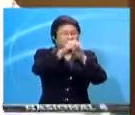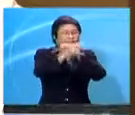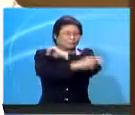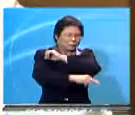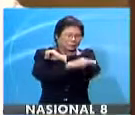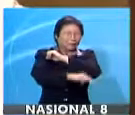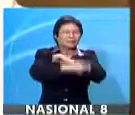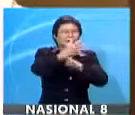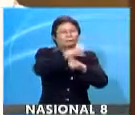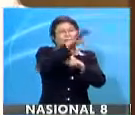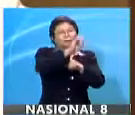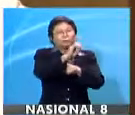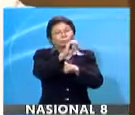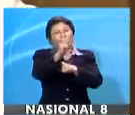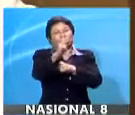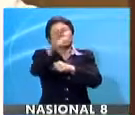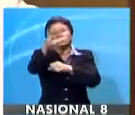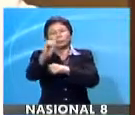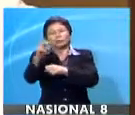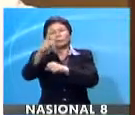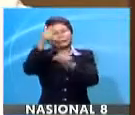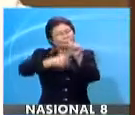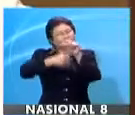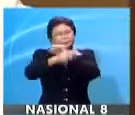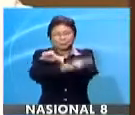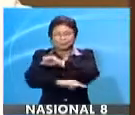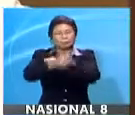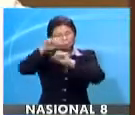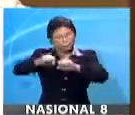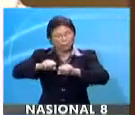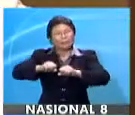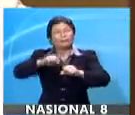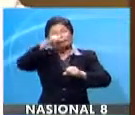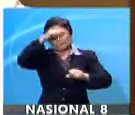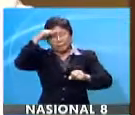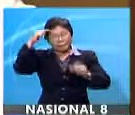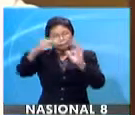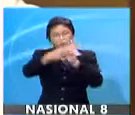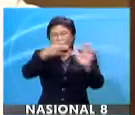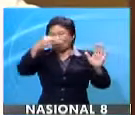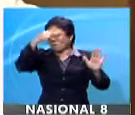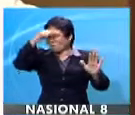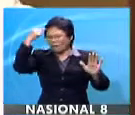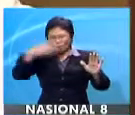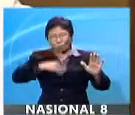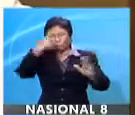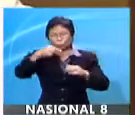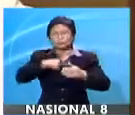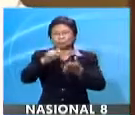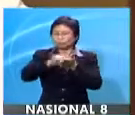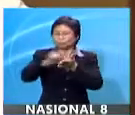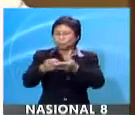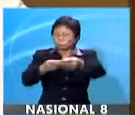4 tahun mendapat 200.000 kalau itu benar-benar berbagi kepada saya Mungkin saya akan